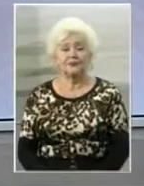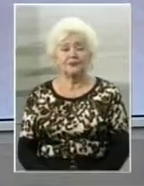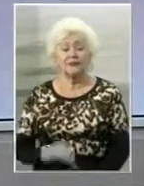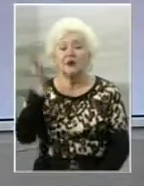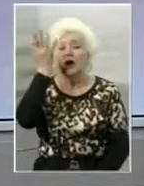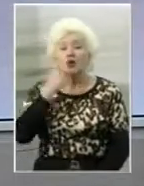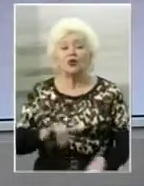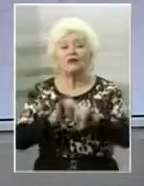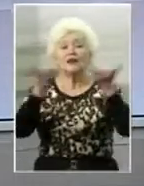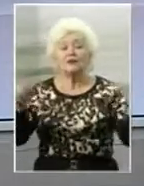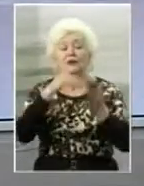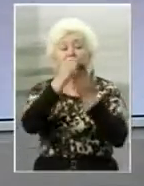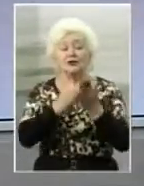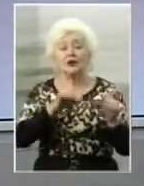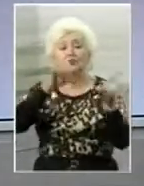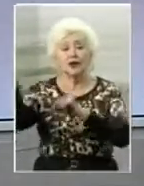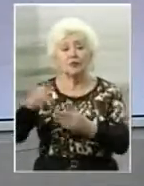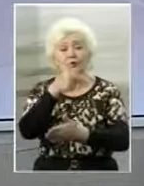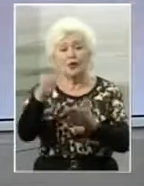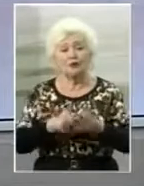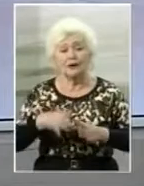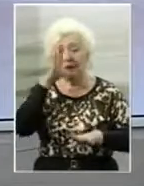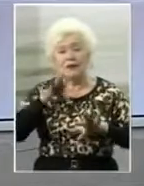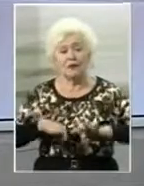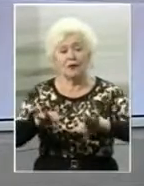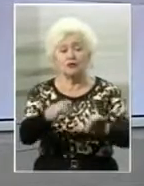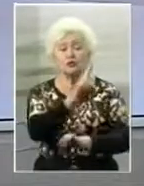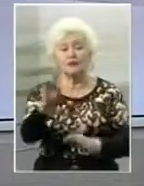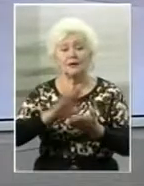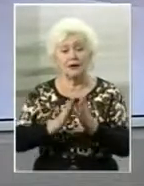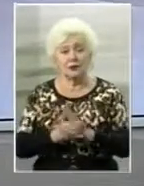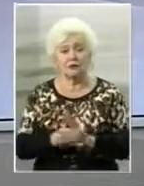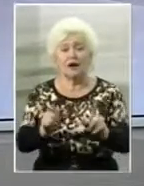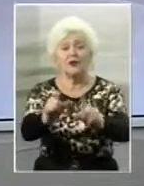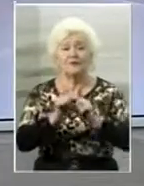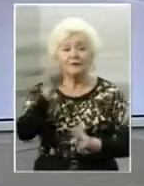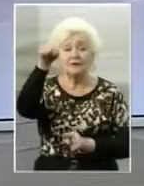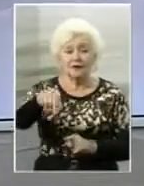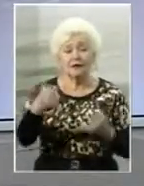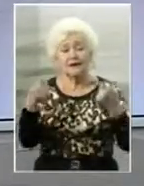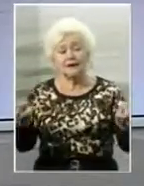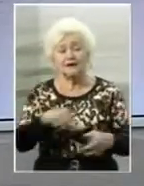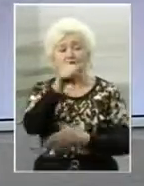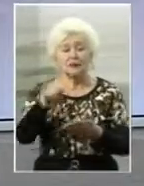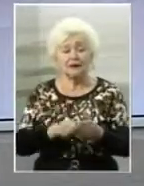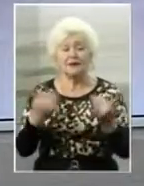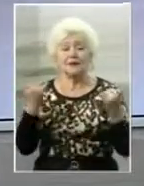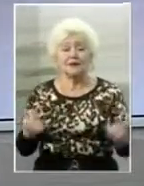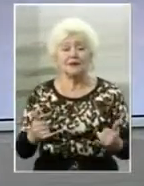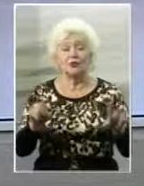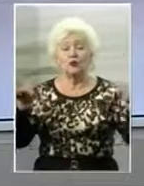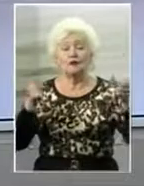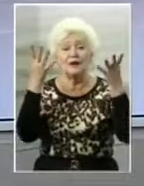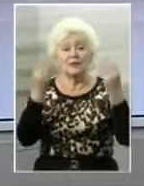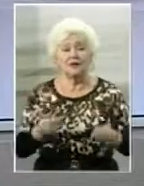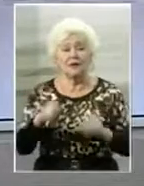Коли підвищать тариф на проїзд у міських маршрутках і на яких умовах? Відповіді на ці та інші питання сьогодні у темі дня